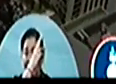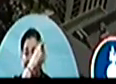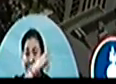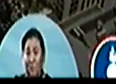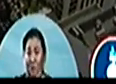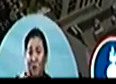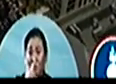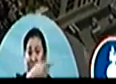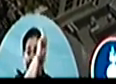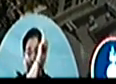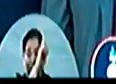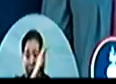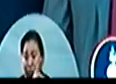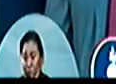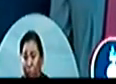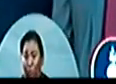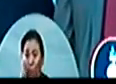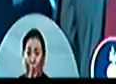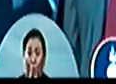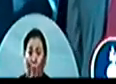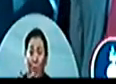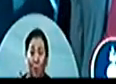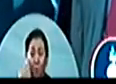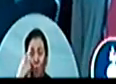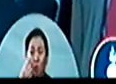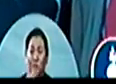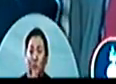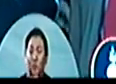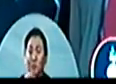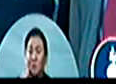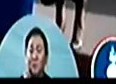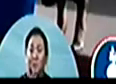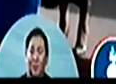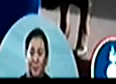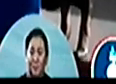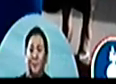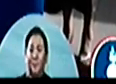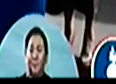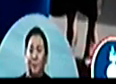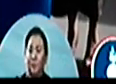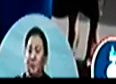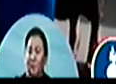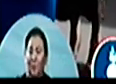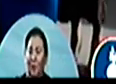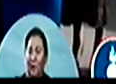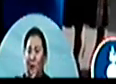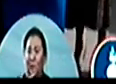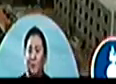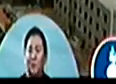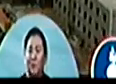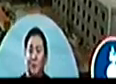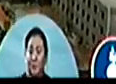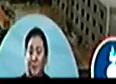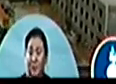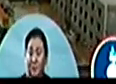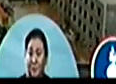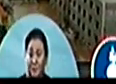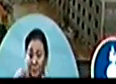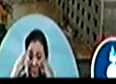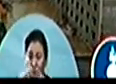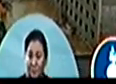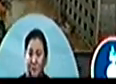Ардчилсан нам 2012 онд иргэдийн өргөдлийг нэгвүрчлэн авч үзэх зорилготой өргөдлийн байнгын хорог байгуулсан ч 2020